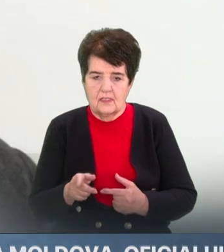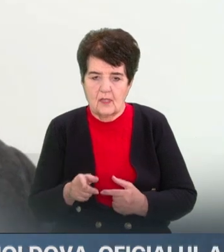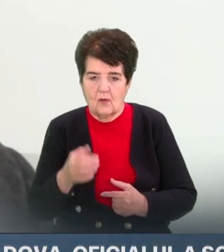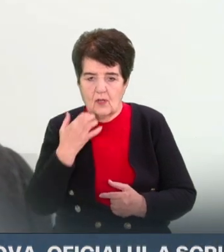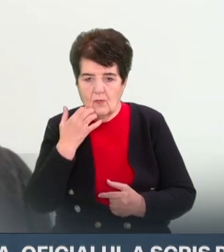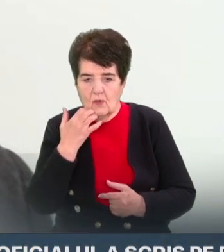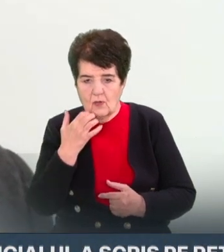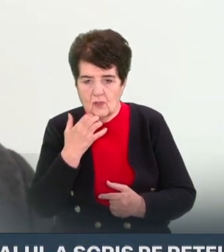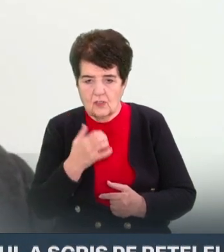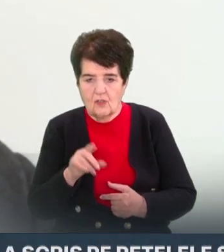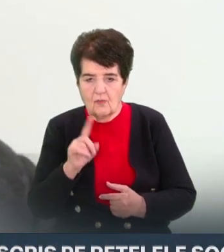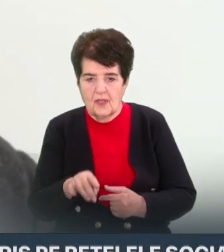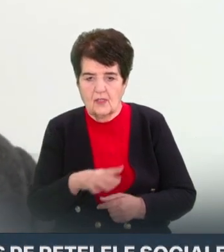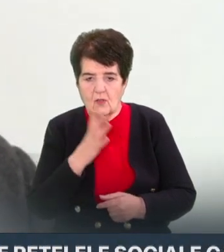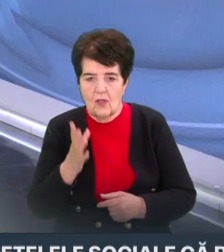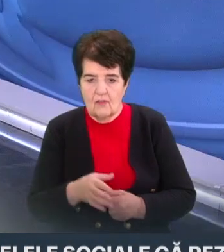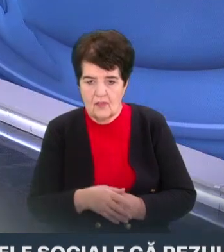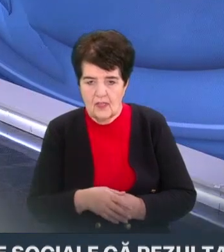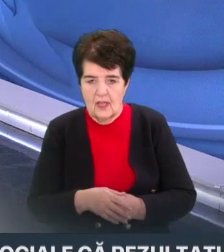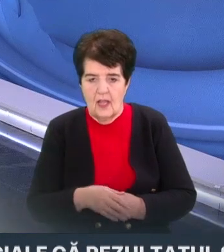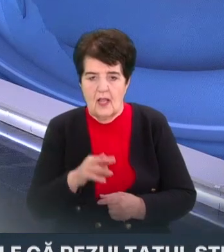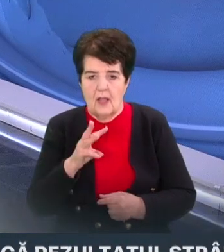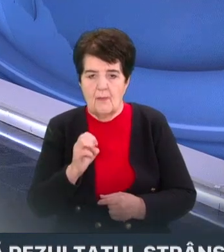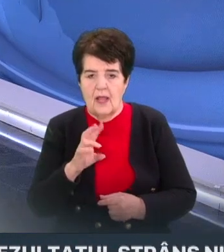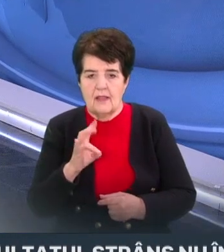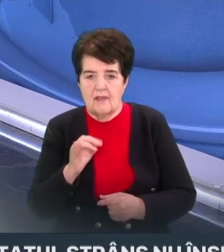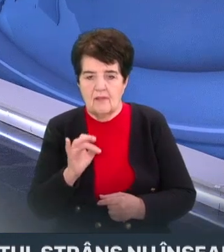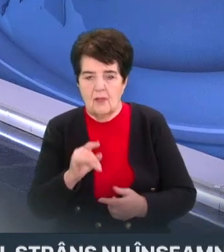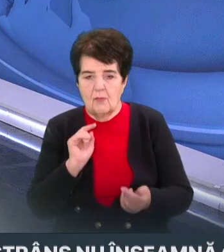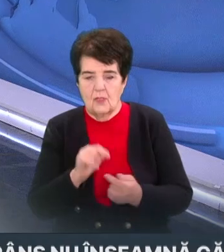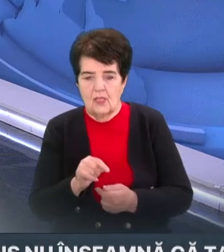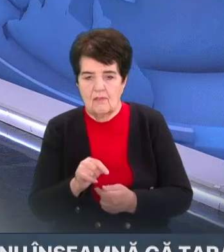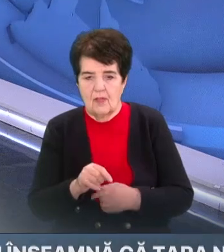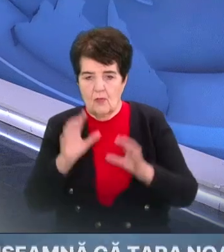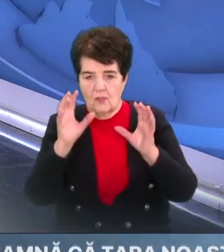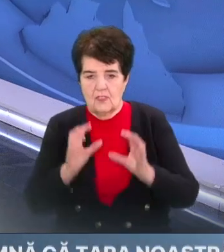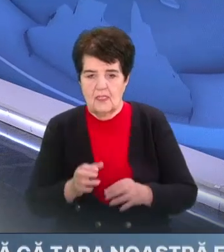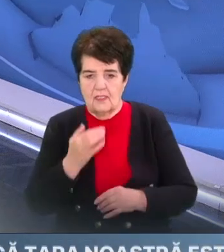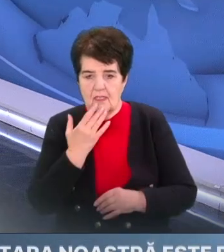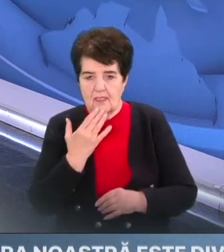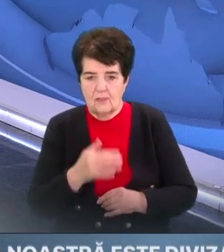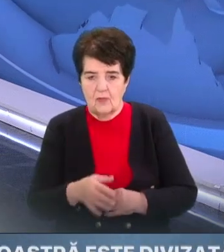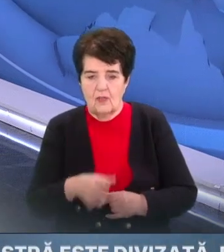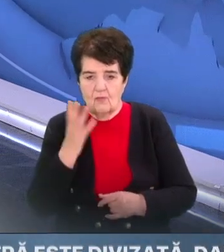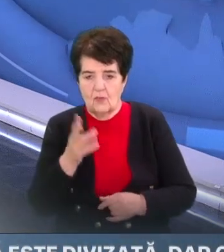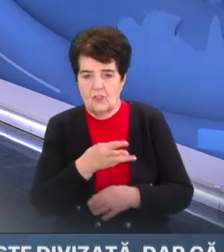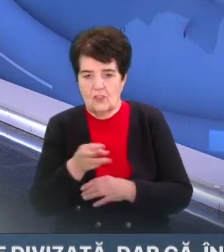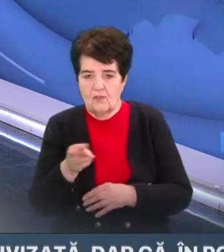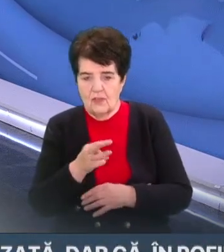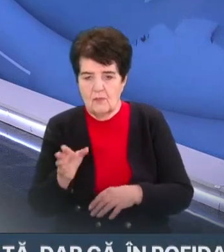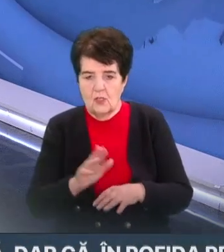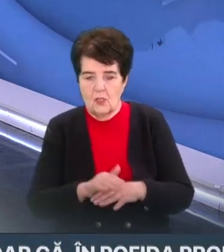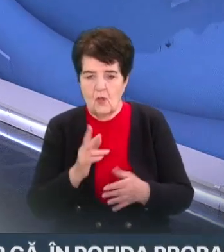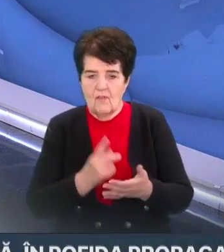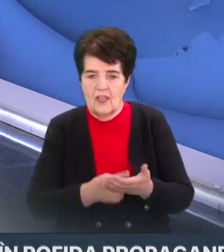Moscova, antrenați pentru a fi folosiți ca masă de manevră împotriva autorităților constituționale. Sunt filme, sunt dovezi.